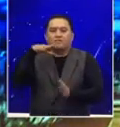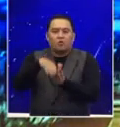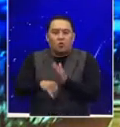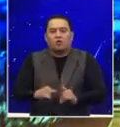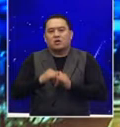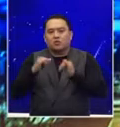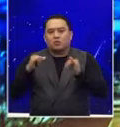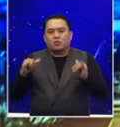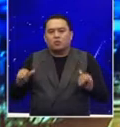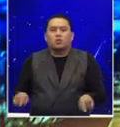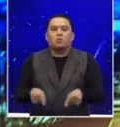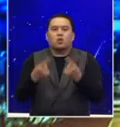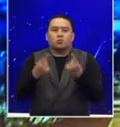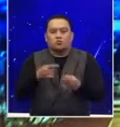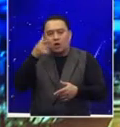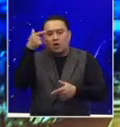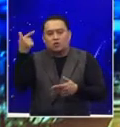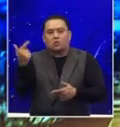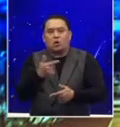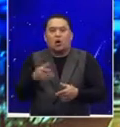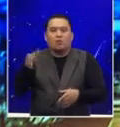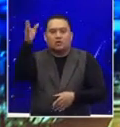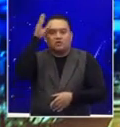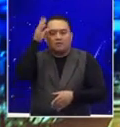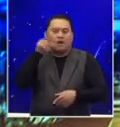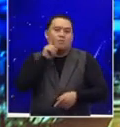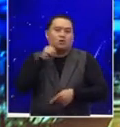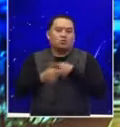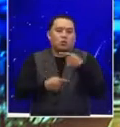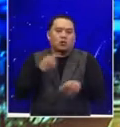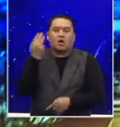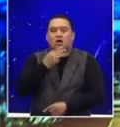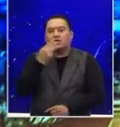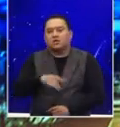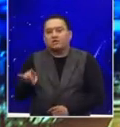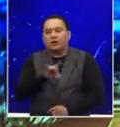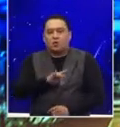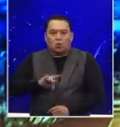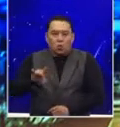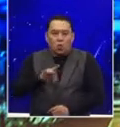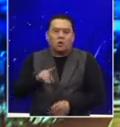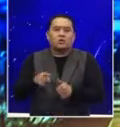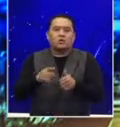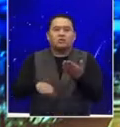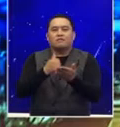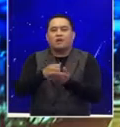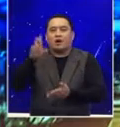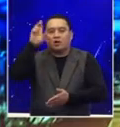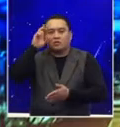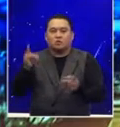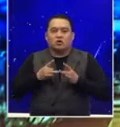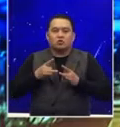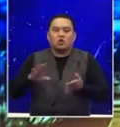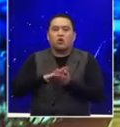неоценимый вклад в получение достойного образования подрастающего поколения Каратальского района. От имени главы государства в